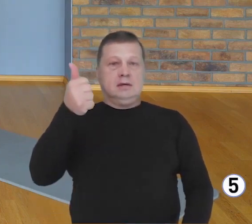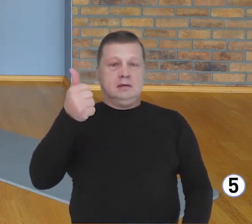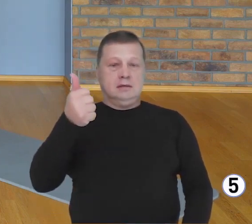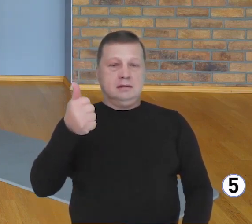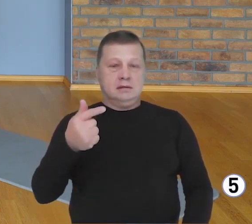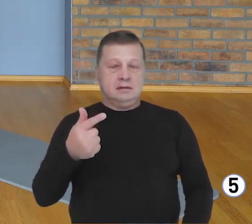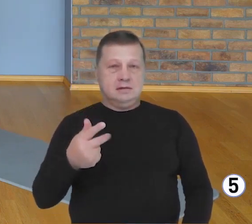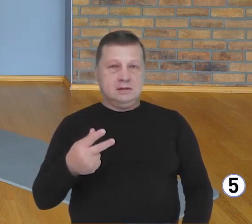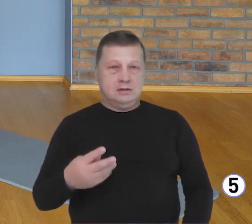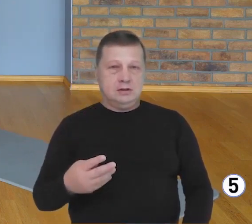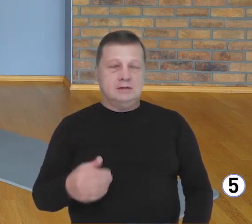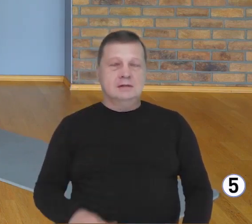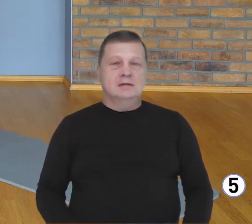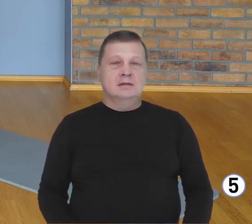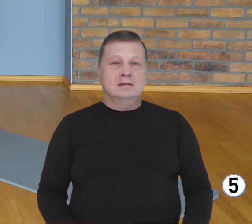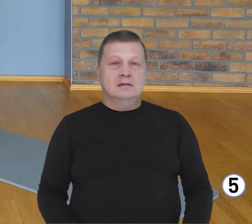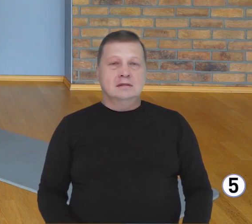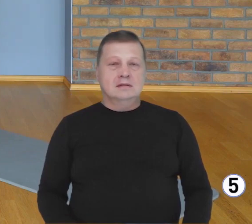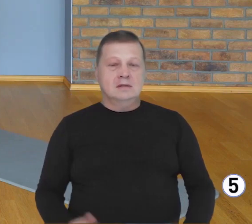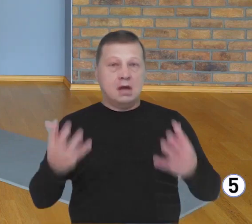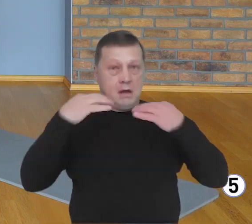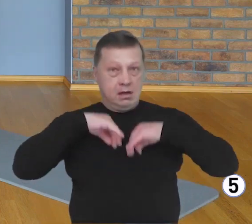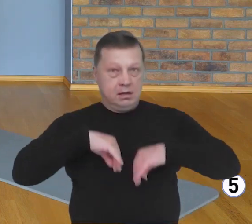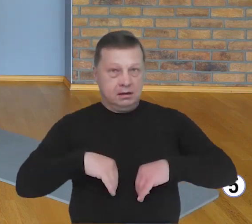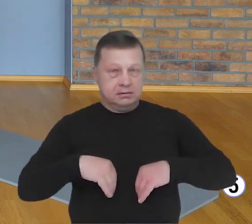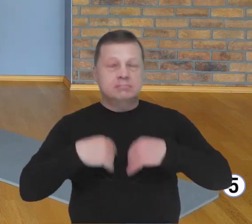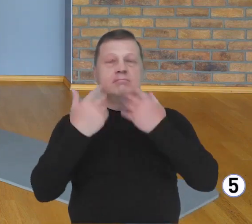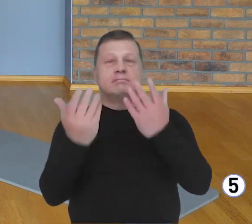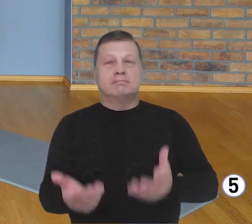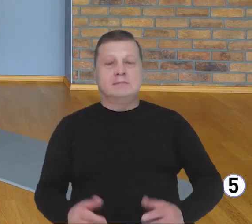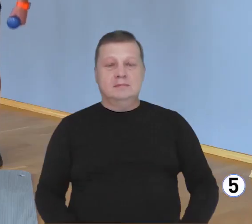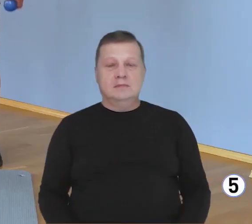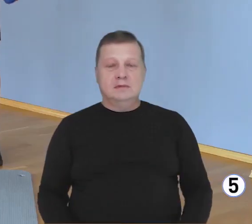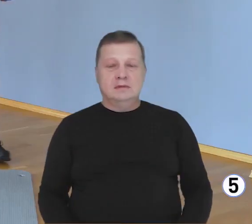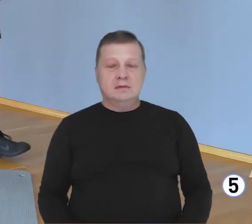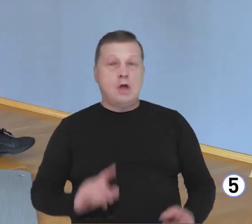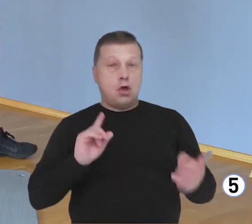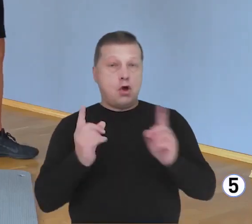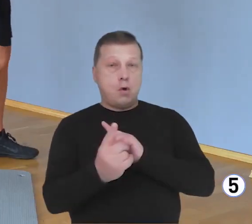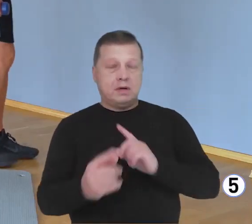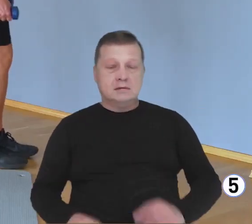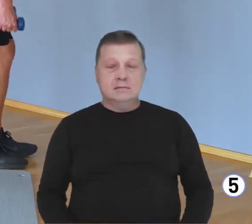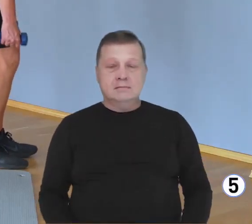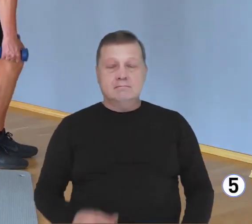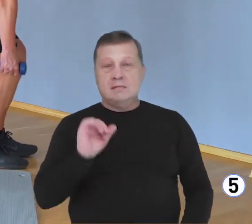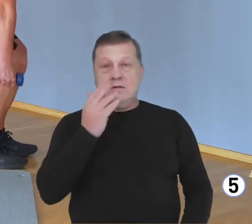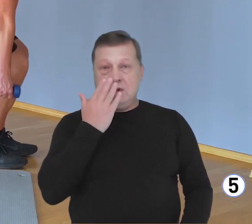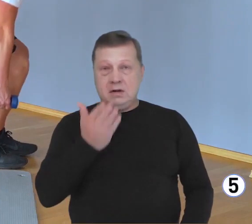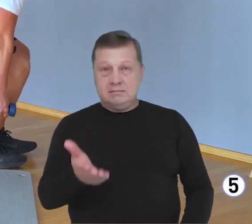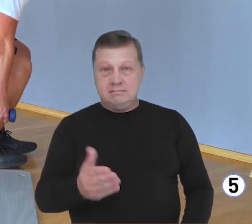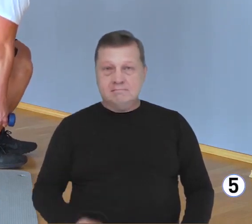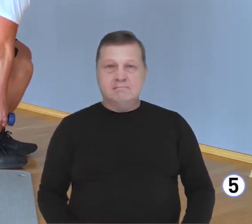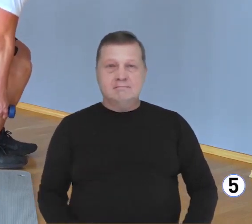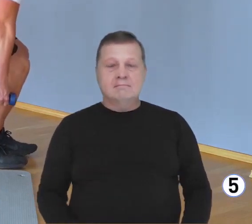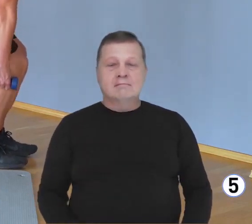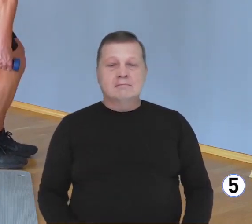w dół, góra 4. Głęboki wdech i wydech. Obracamy się, popatrzcie